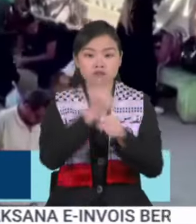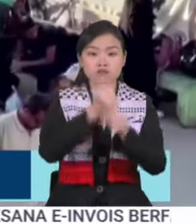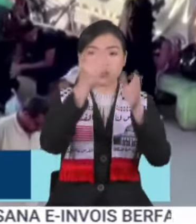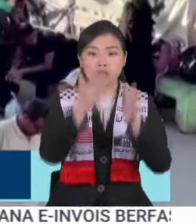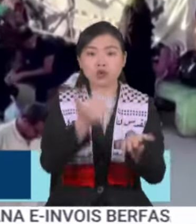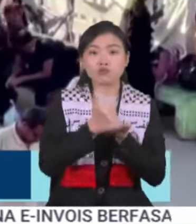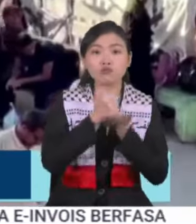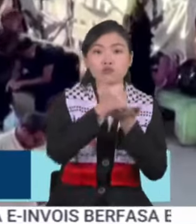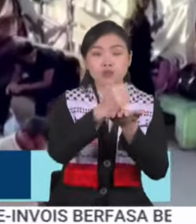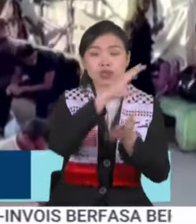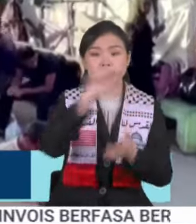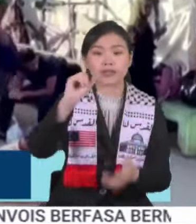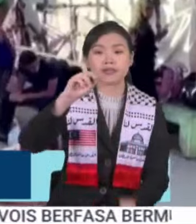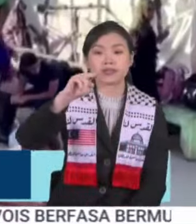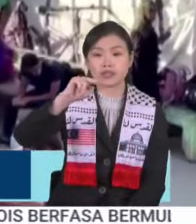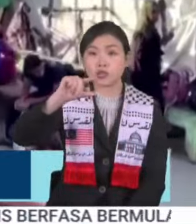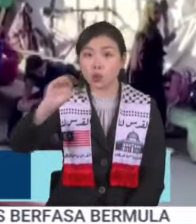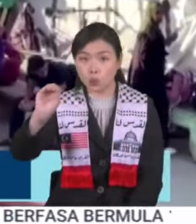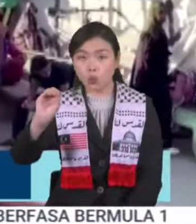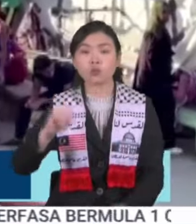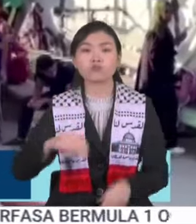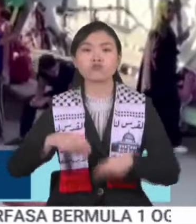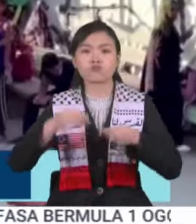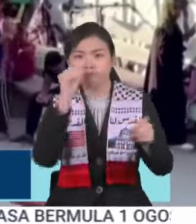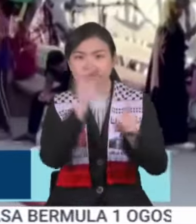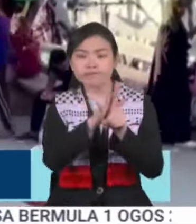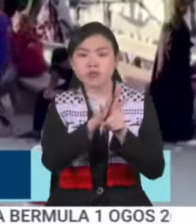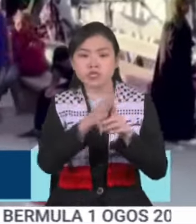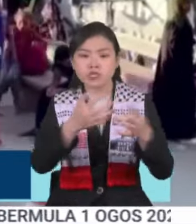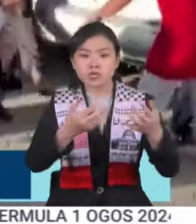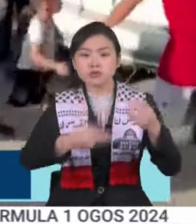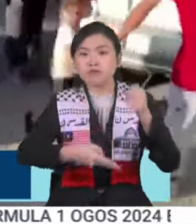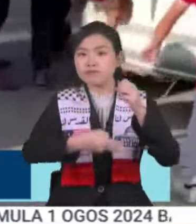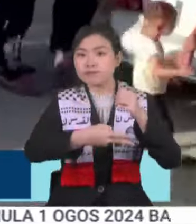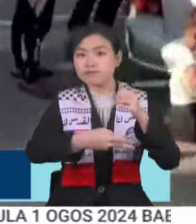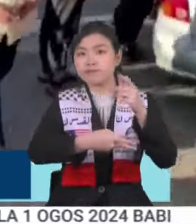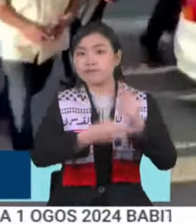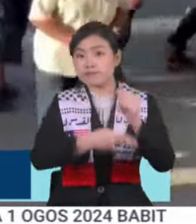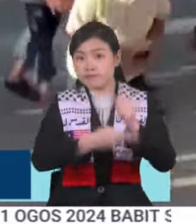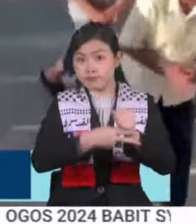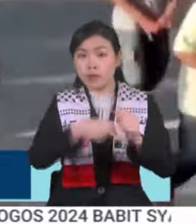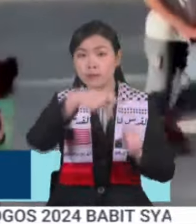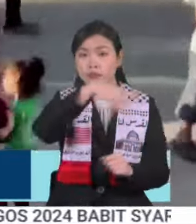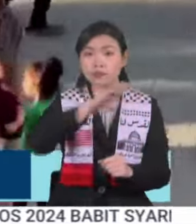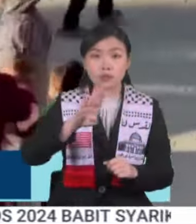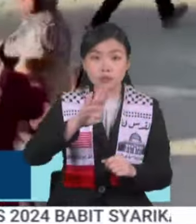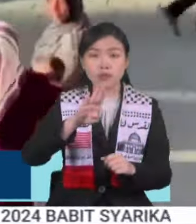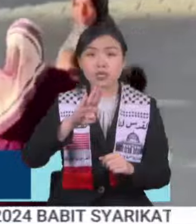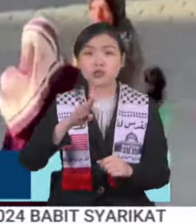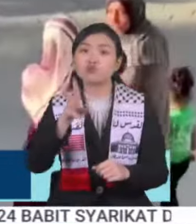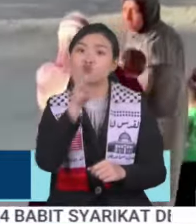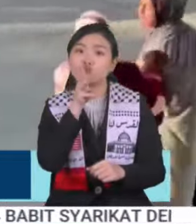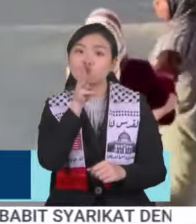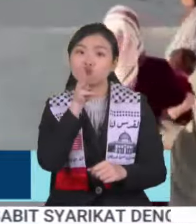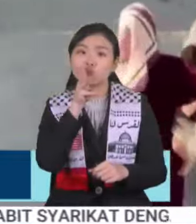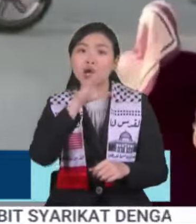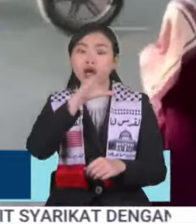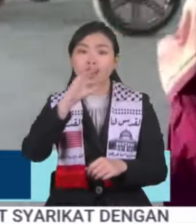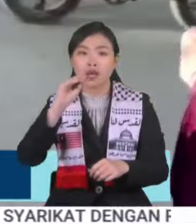bantuannya dan NGO. Malah ia turut beri kesan kepada gudang PBB, loji penyahgaraman air dan kemudahan